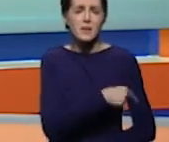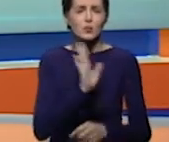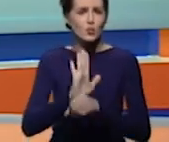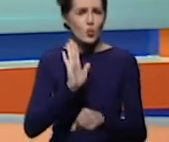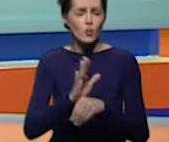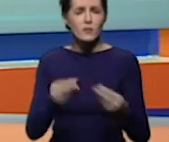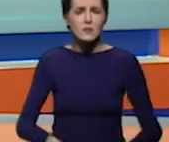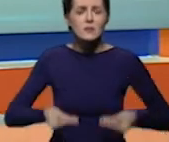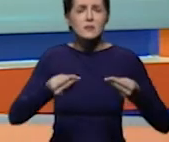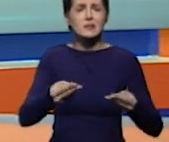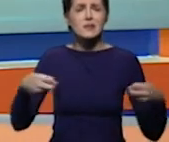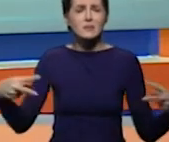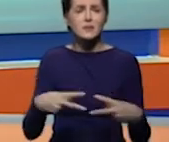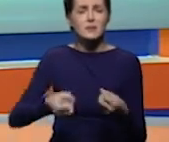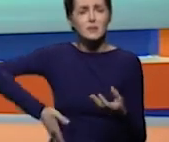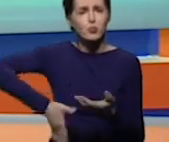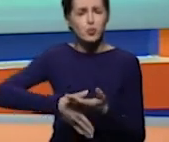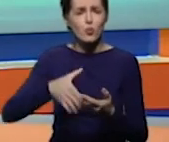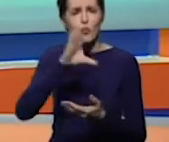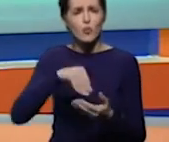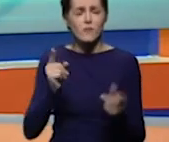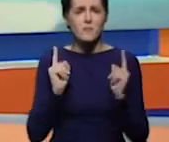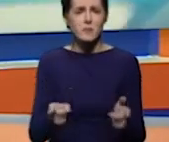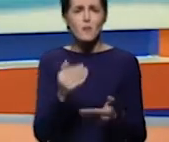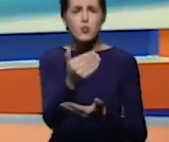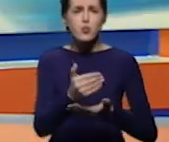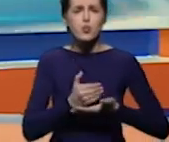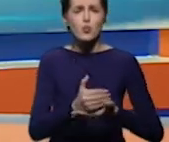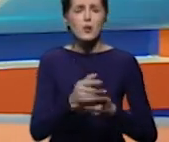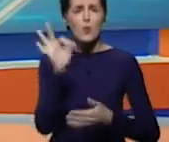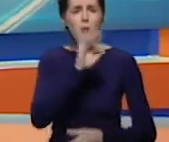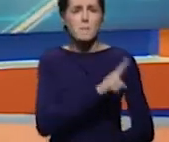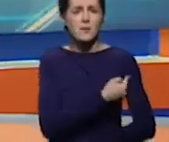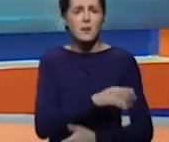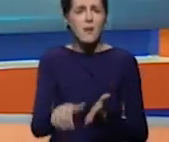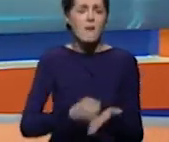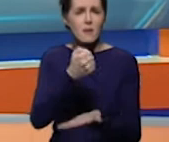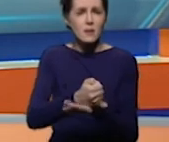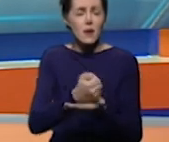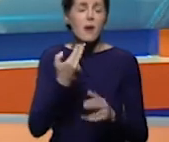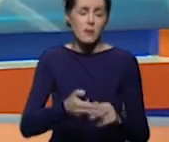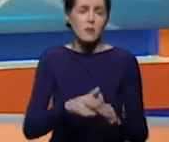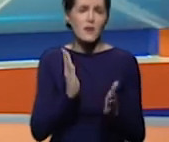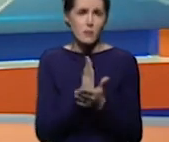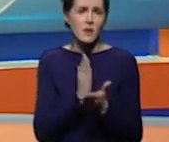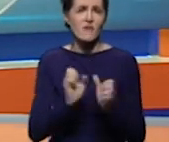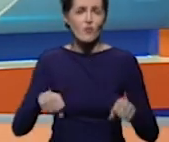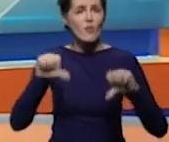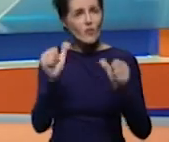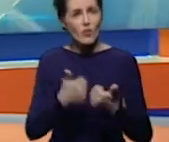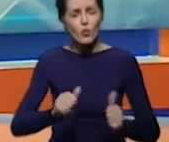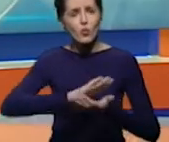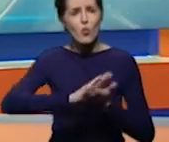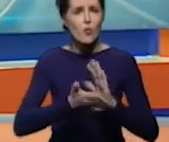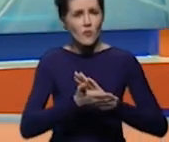надають спеціалізовану допомогу у межах програми медичних гарантій, вже мають сформовані